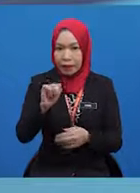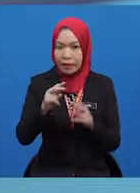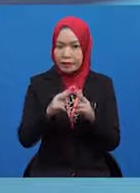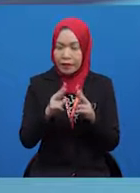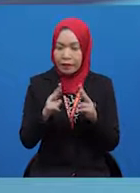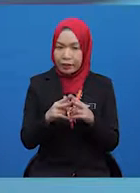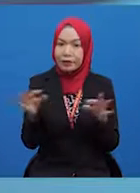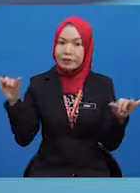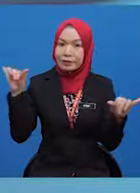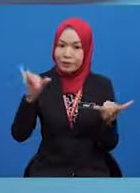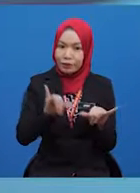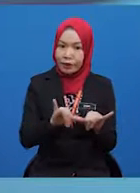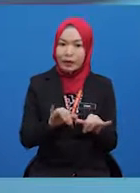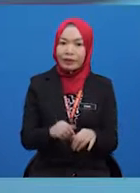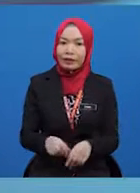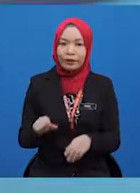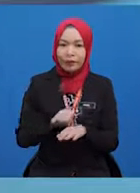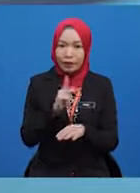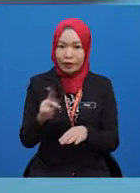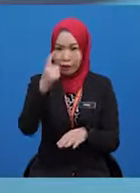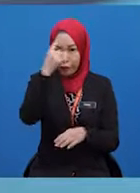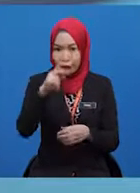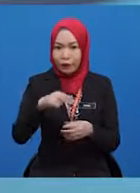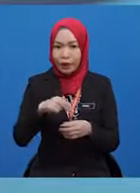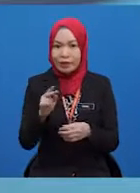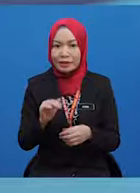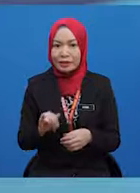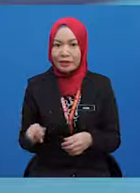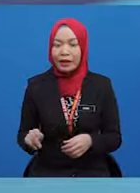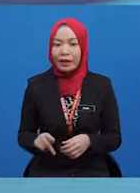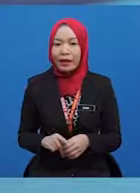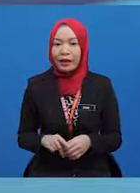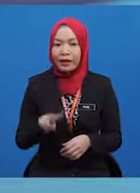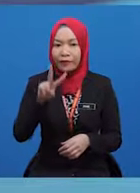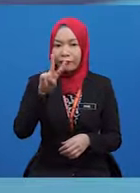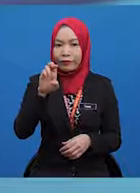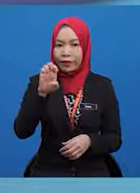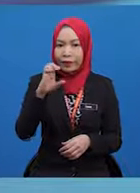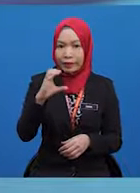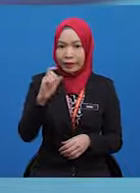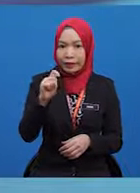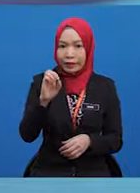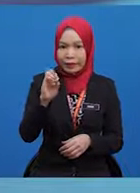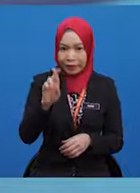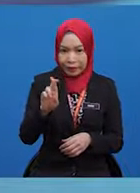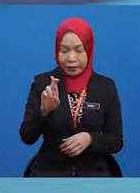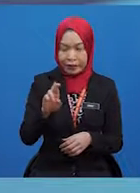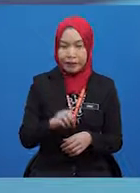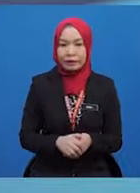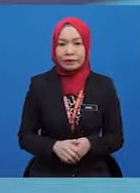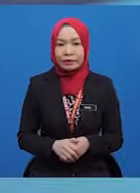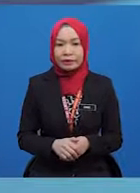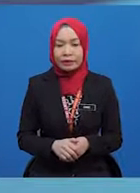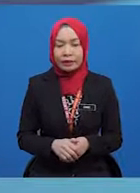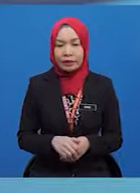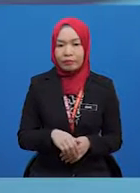sesuai digunakan untuk menghasilkan image vector seperti logo, ikon,